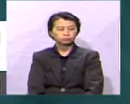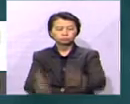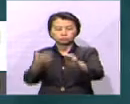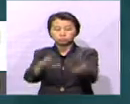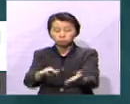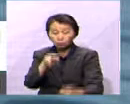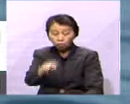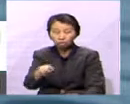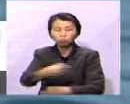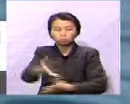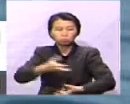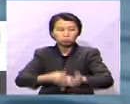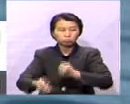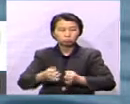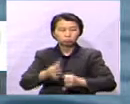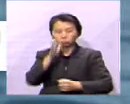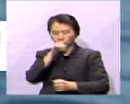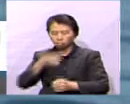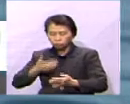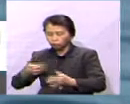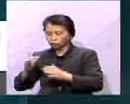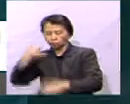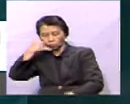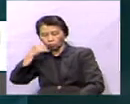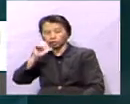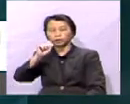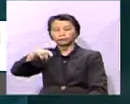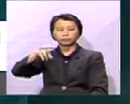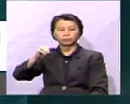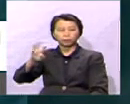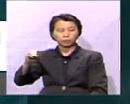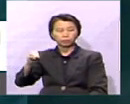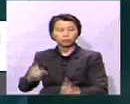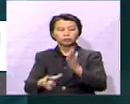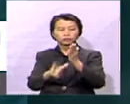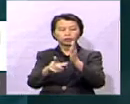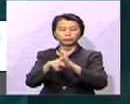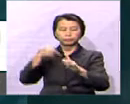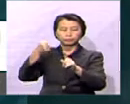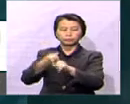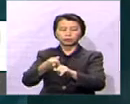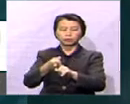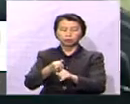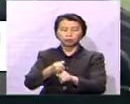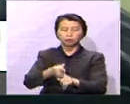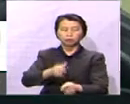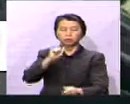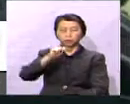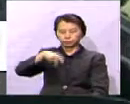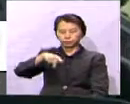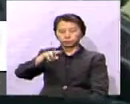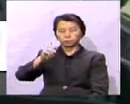Mayat ditemui nelayan tempatan sebelum menghubungi APMM. Sementara itu, Timbalan Pengarah Operasi Agensi Penguatkuasaan Maritim